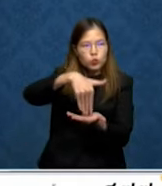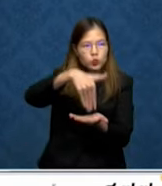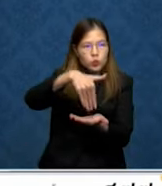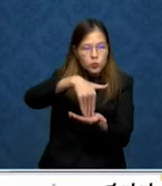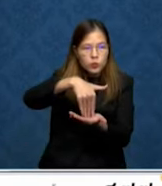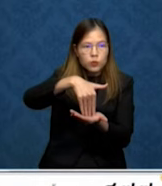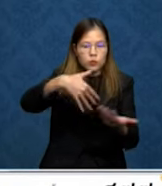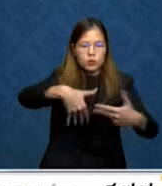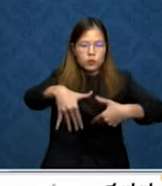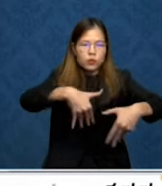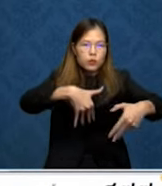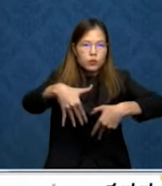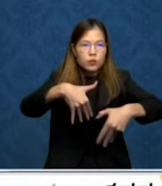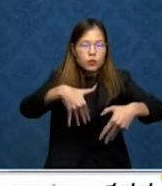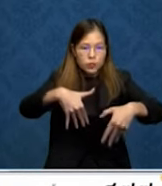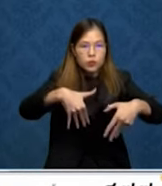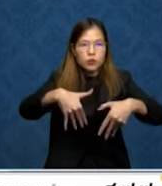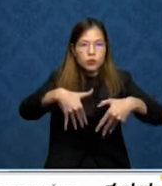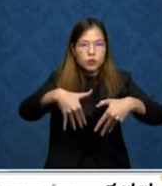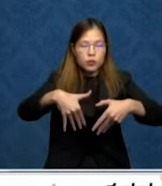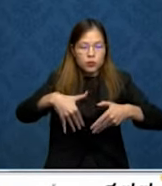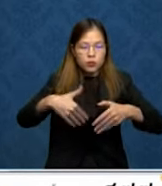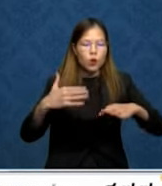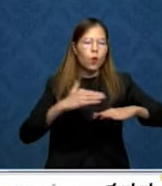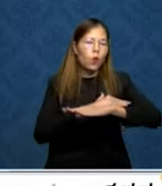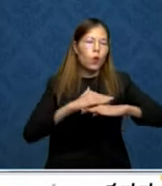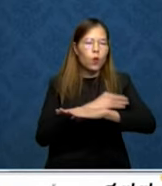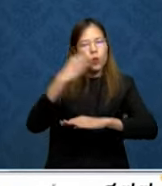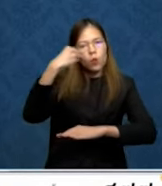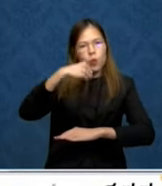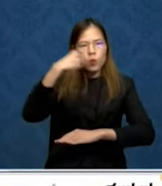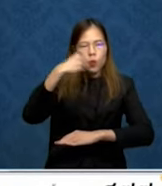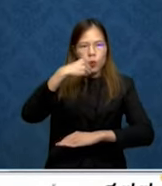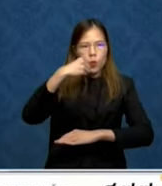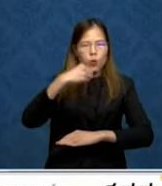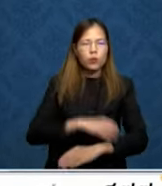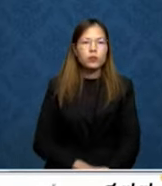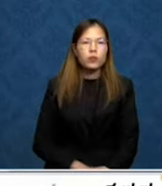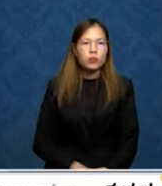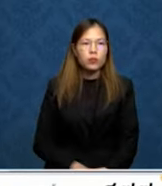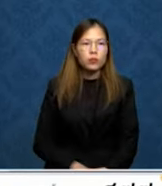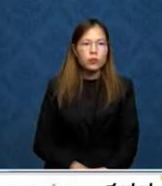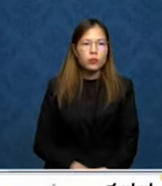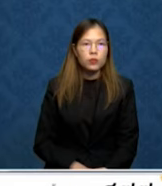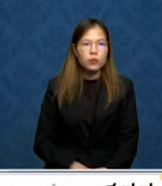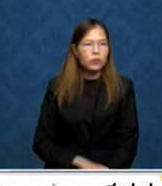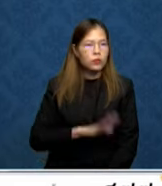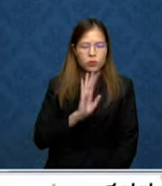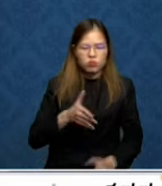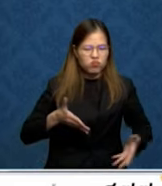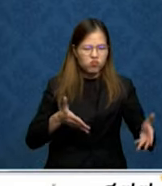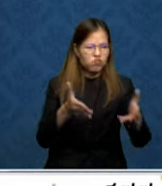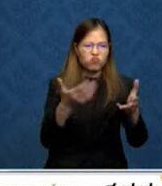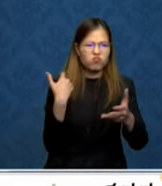ลตะบันหินประชาชนใช้สัญจรไปมาคับข้างมากสภาพถนนแย่มากๆเป็นหลุม